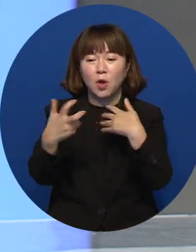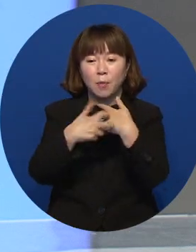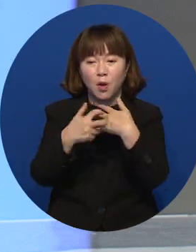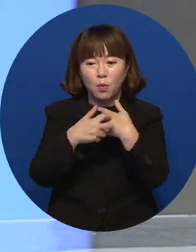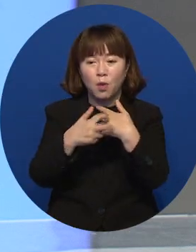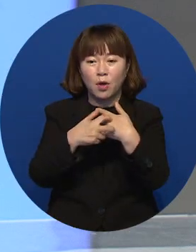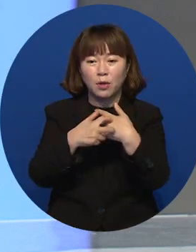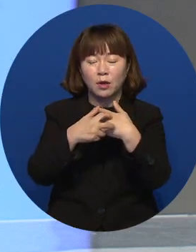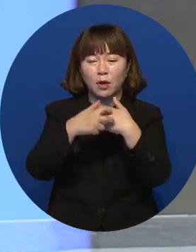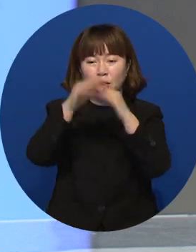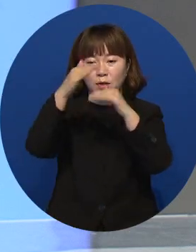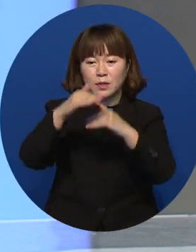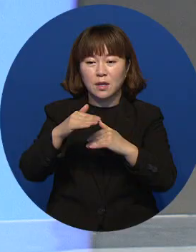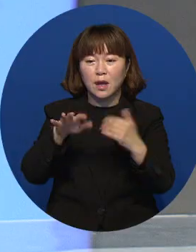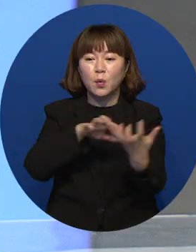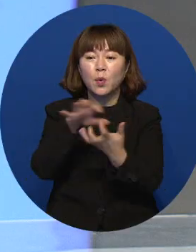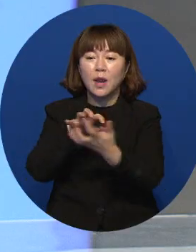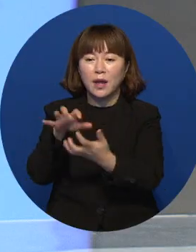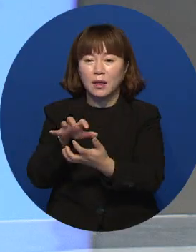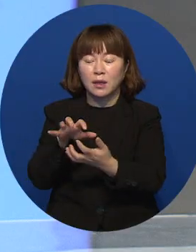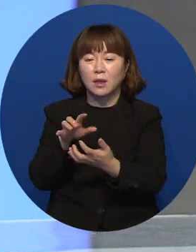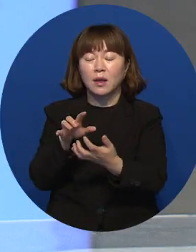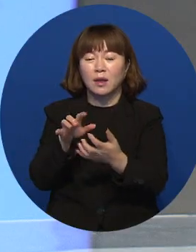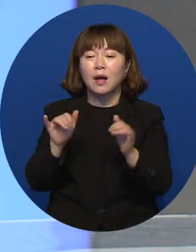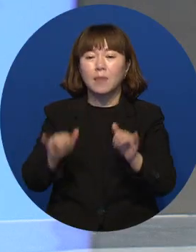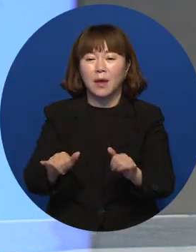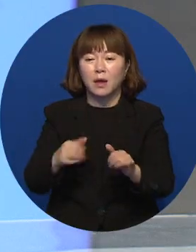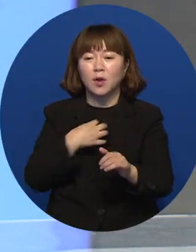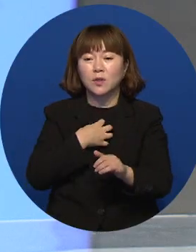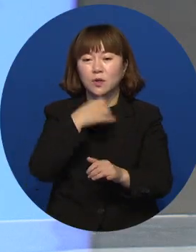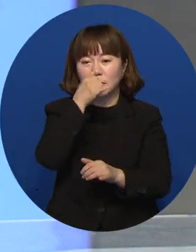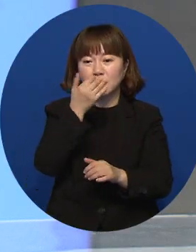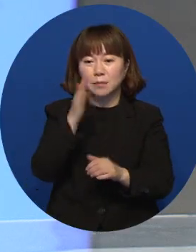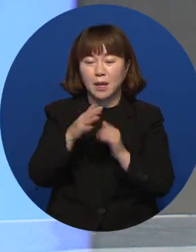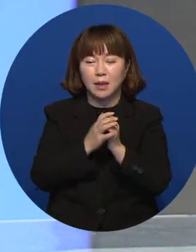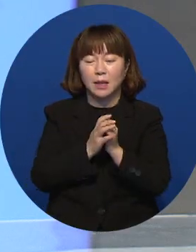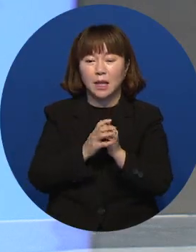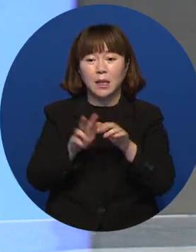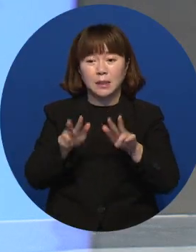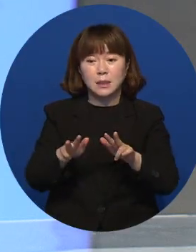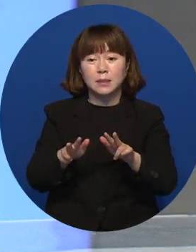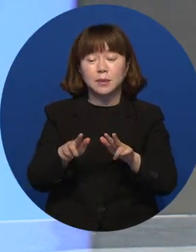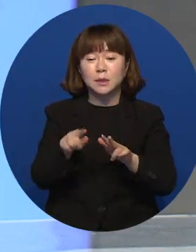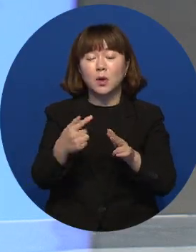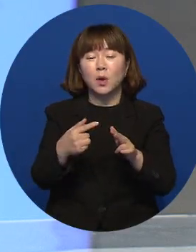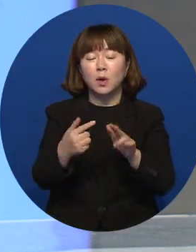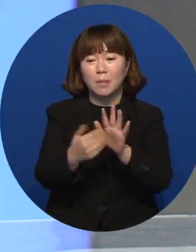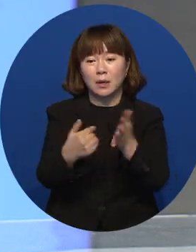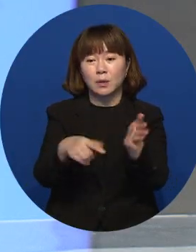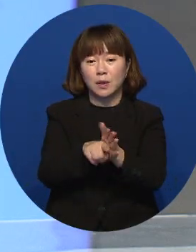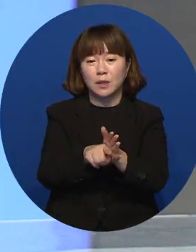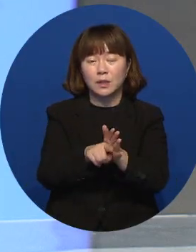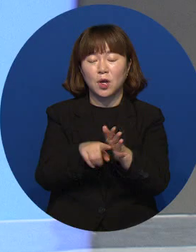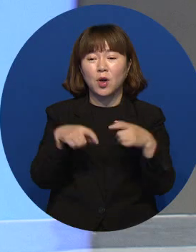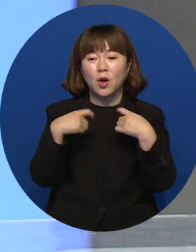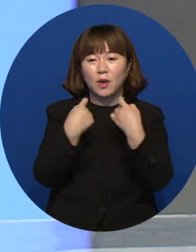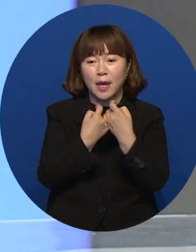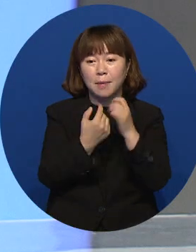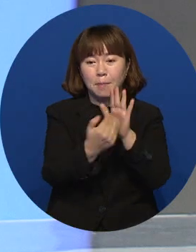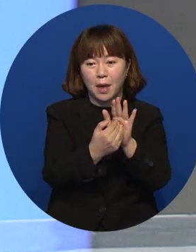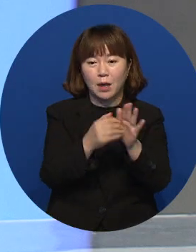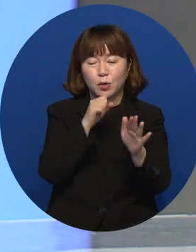있지만 결국은 제 저희가 준비할 것은 철저하게 개인 방영이 라든가 아니면 예방적 증류를 80퍼센트 이상을 올린 다던가